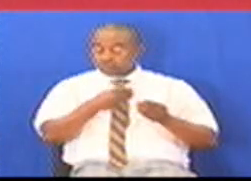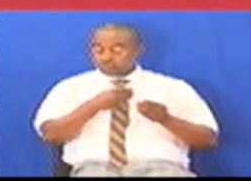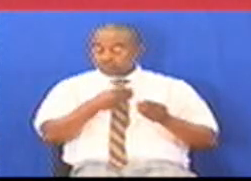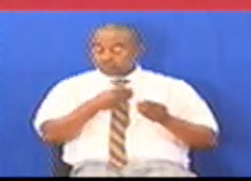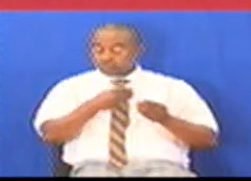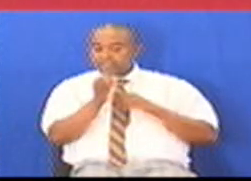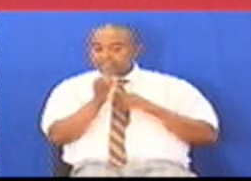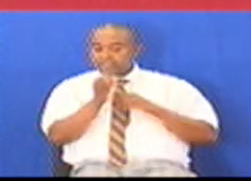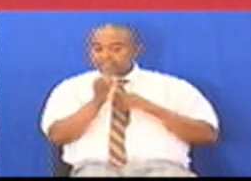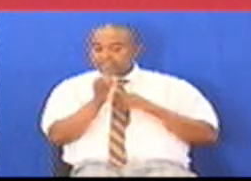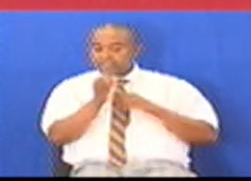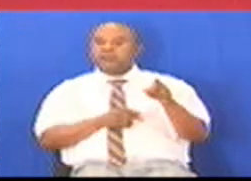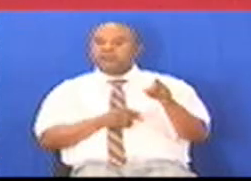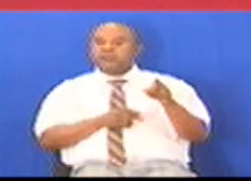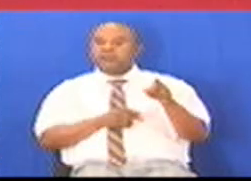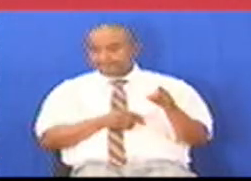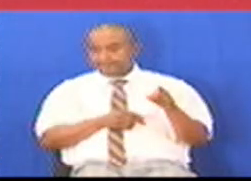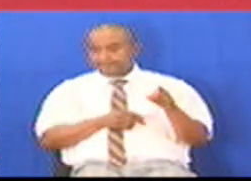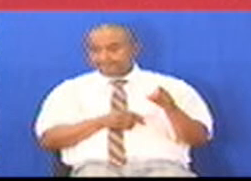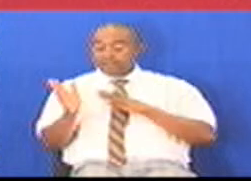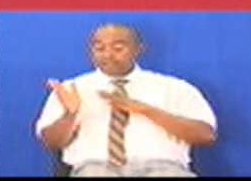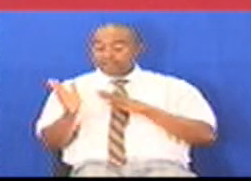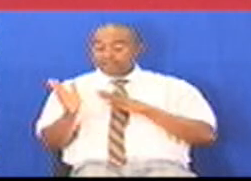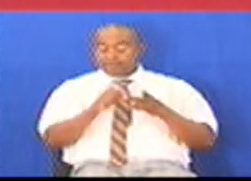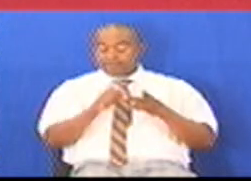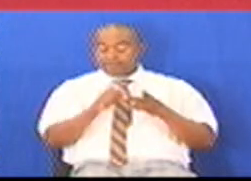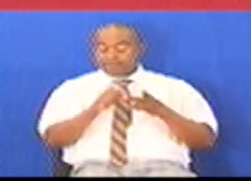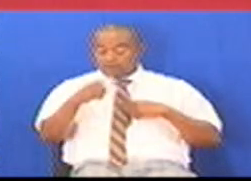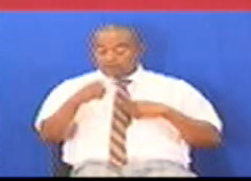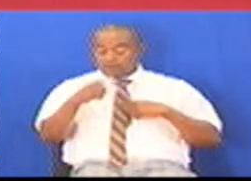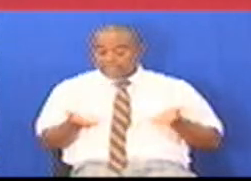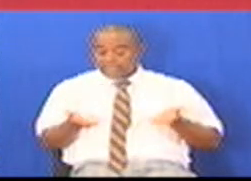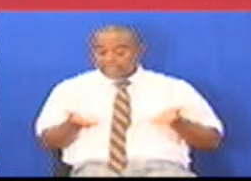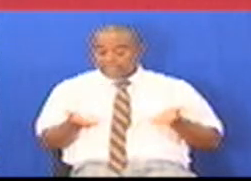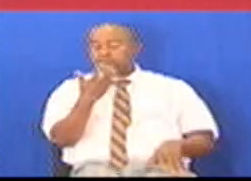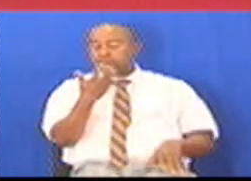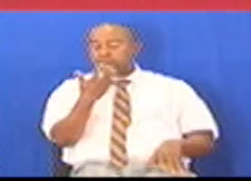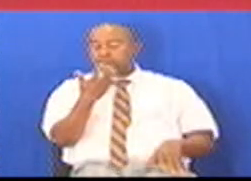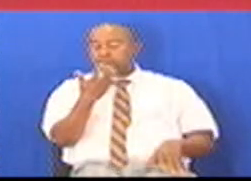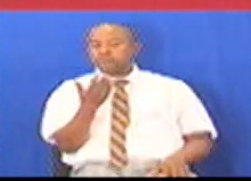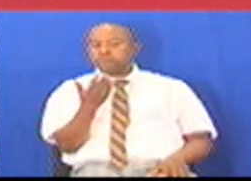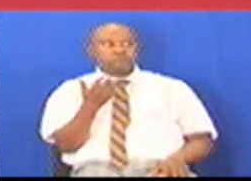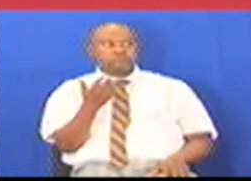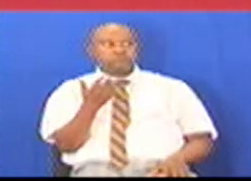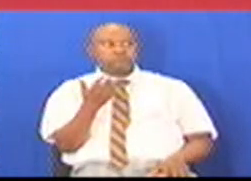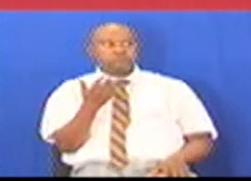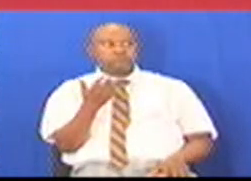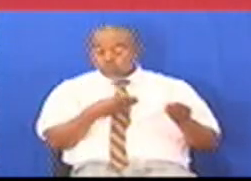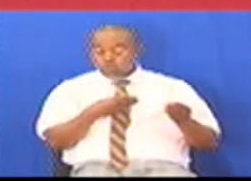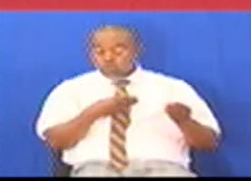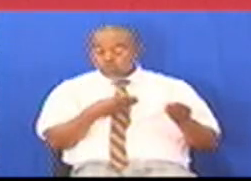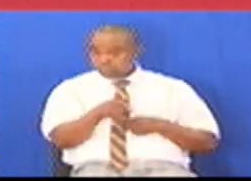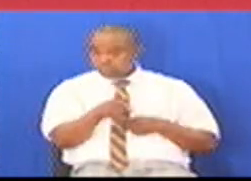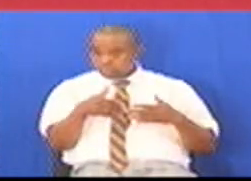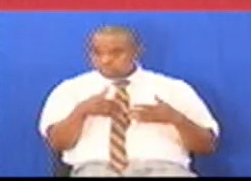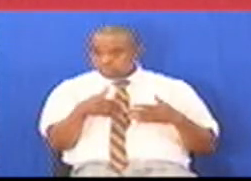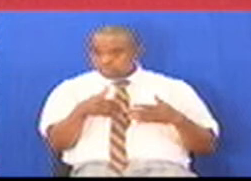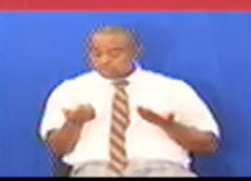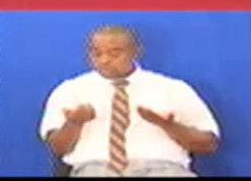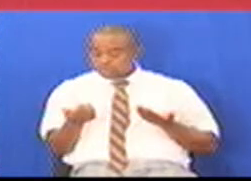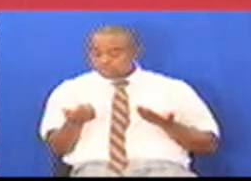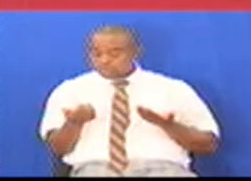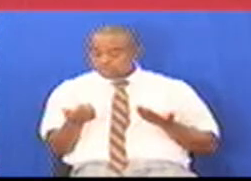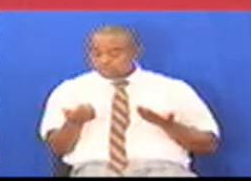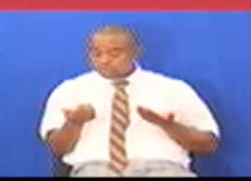7%. Mpango wa pili wa maendeleo wa miaka mitano ambao ndio huu tulionao sasa hivi ukaweka malengo ya ukuaji